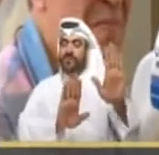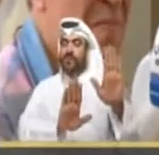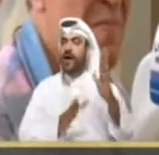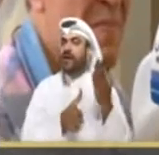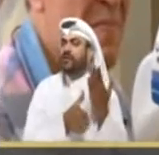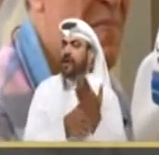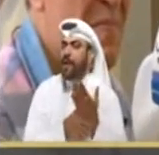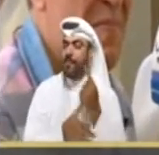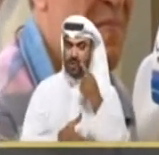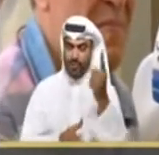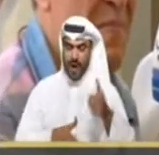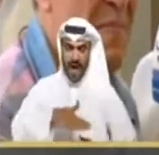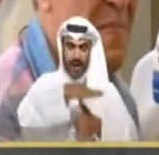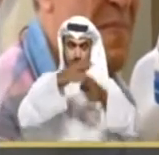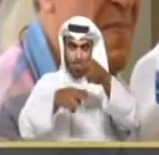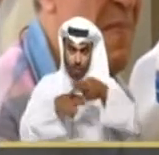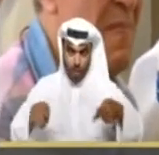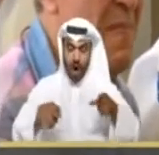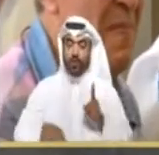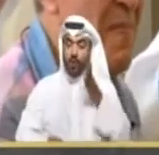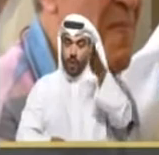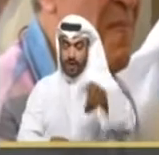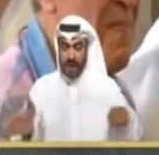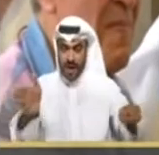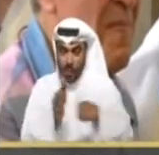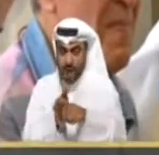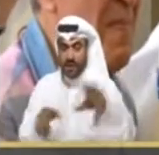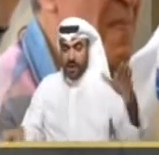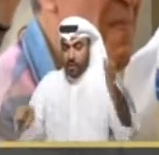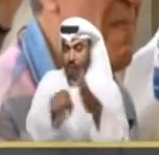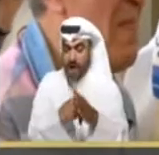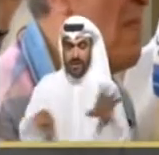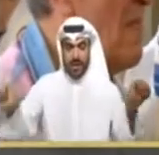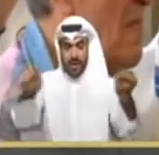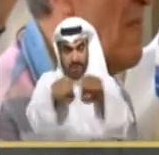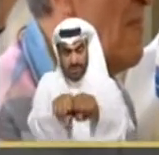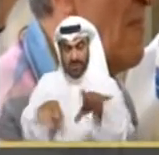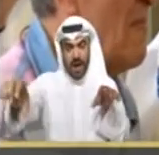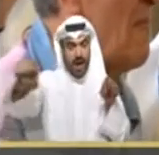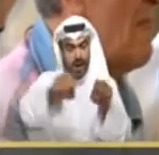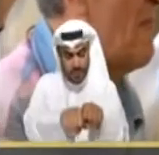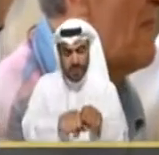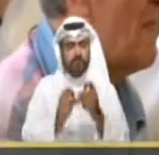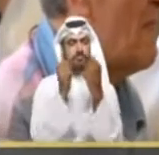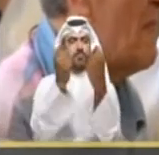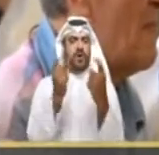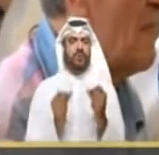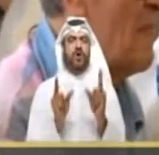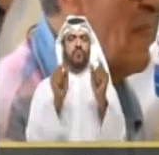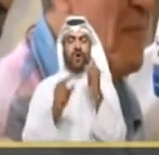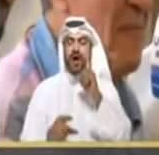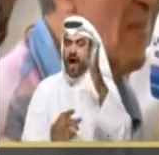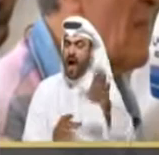بأن سموه ودولة الكويت تلعب دور الوسيط العادل النزيه في العديد من القضايا الموجودة